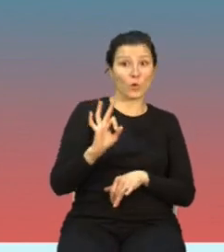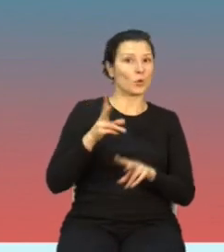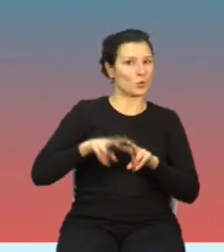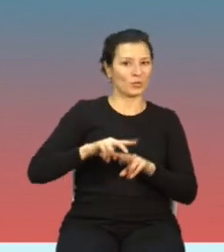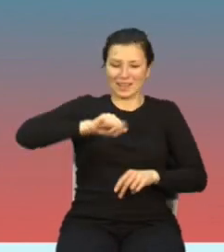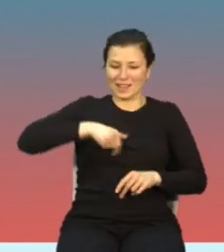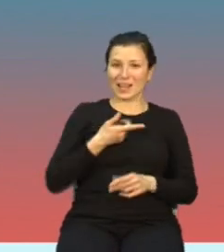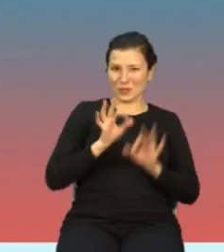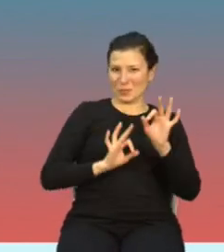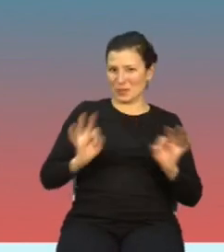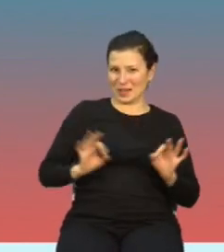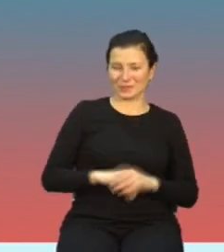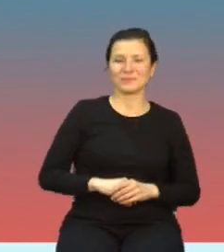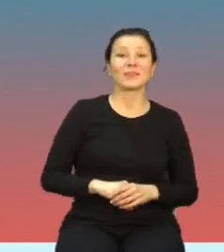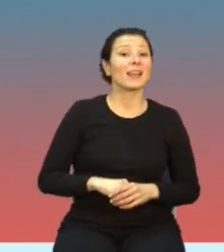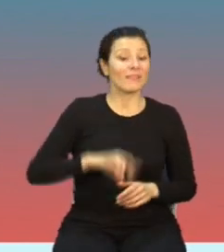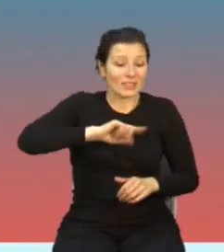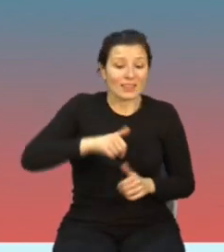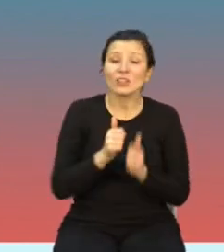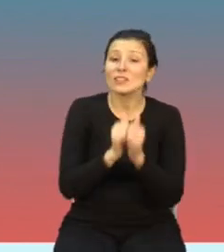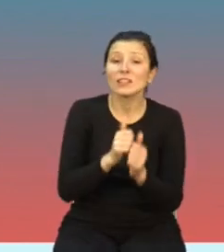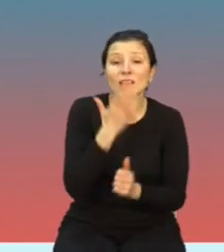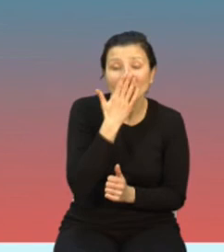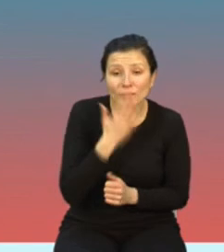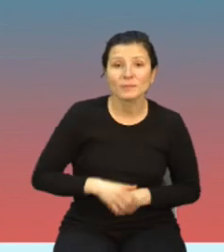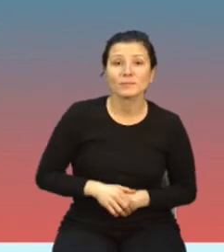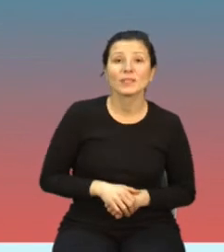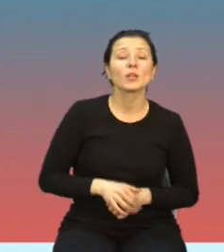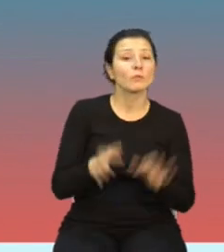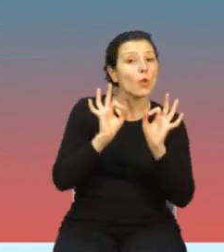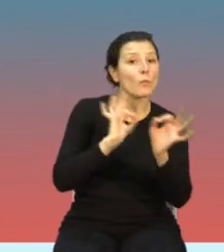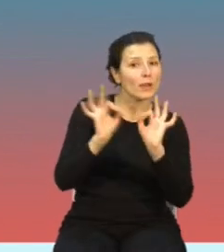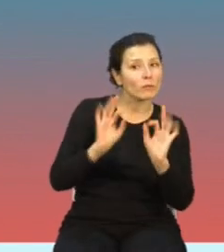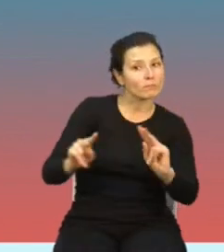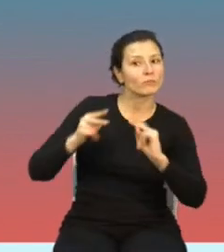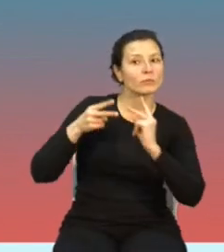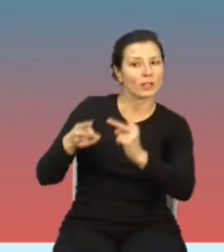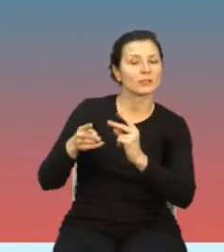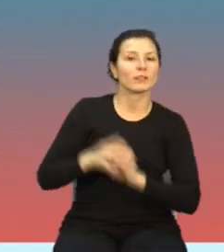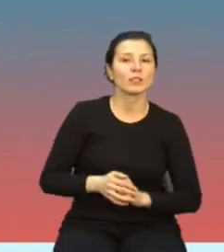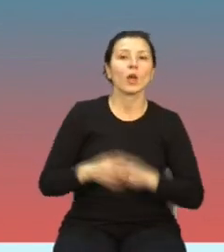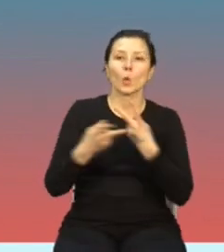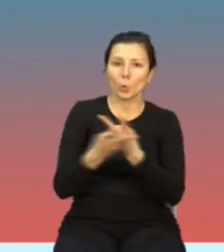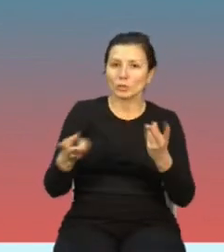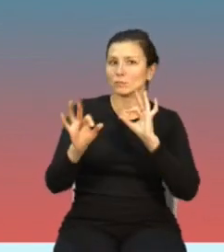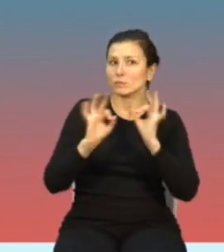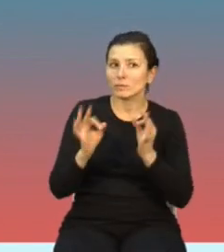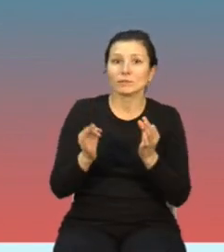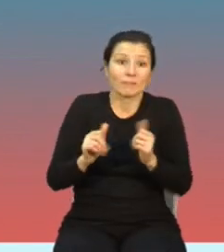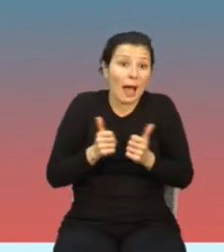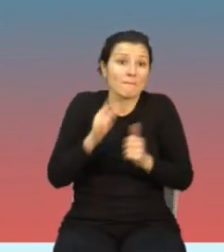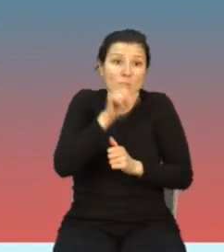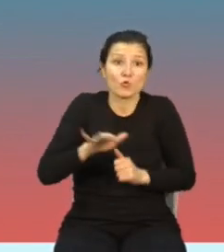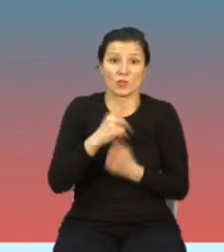I nasze zadanie polega na tym, by jednak kierować odpowiednie informacje, udostępniać te informacje i niech ludzie